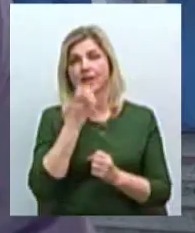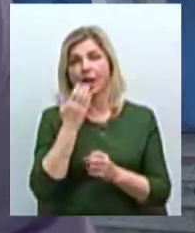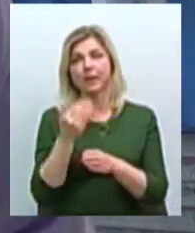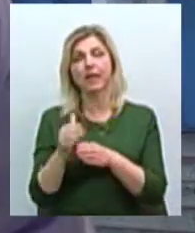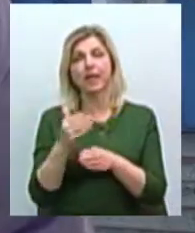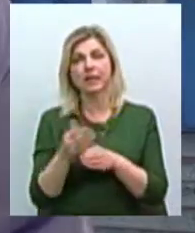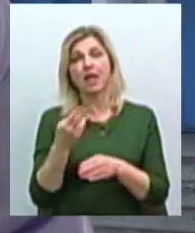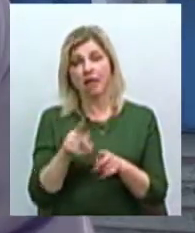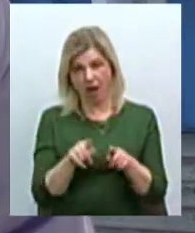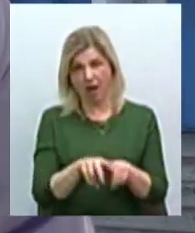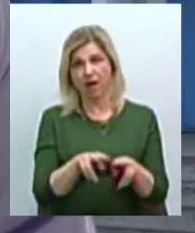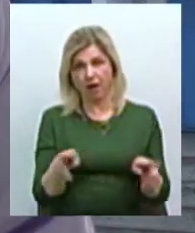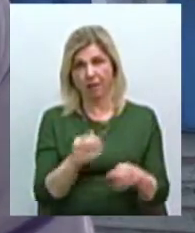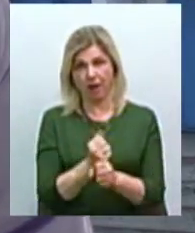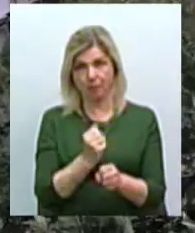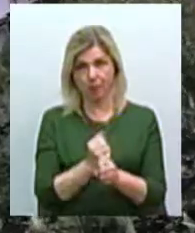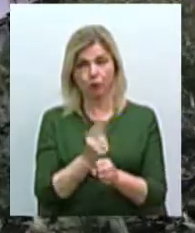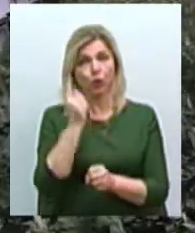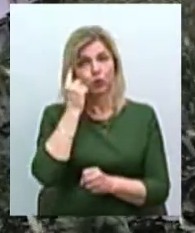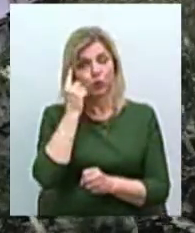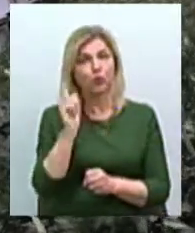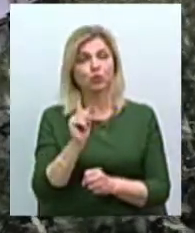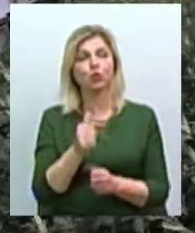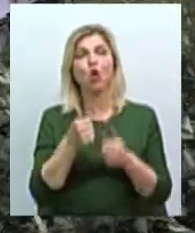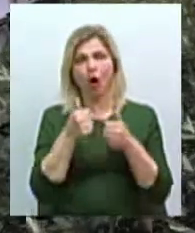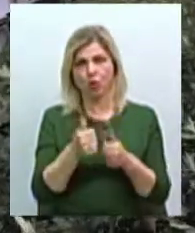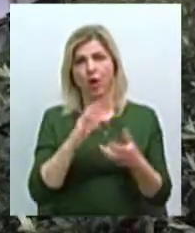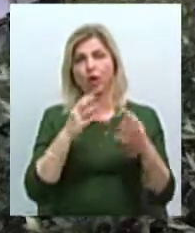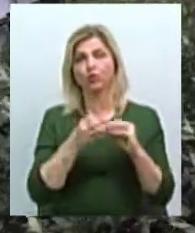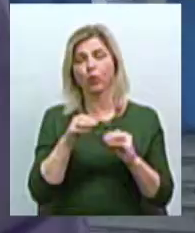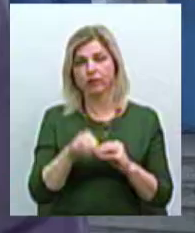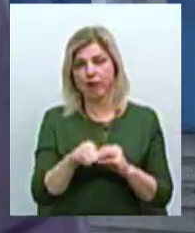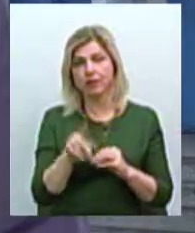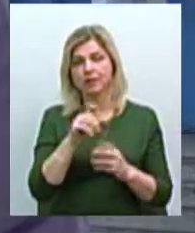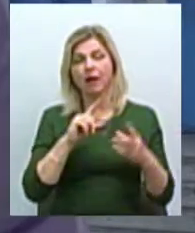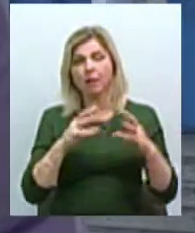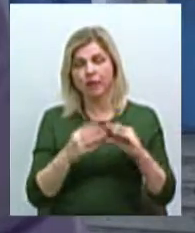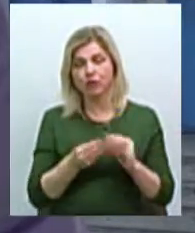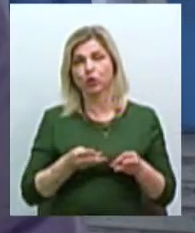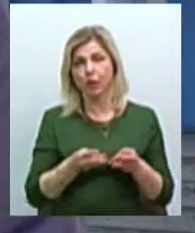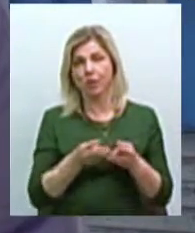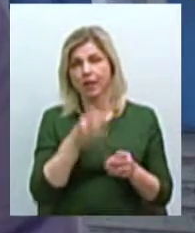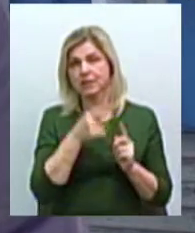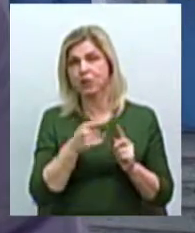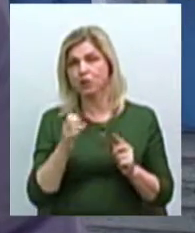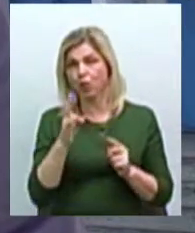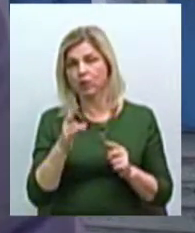для такої ж роботи. І гадаємо, що отримаємо добрий результат за підсумками опалювального сезону. Сподіваємося і на економію, і на те,